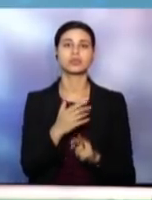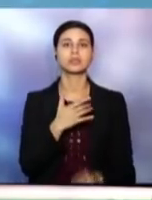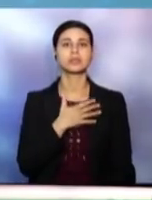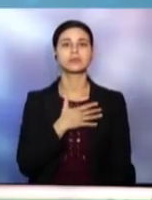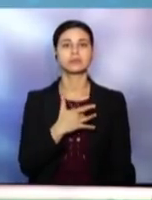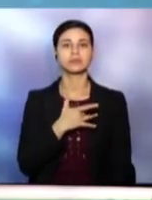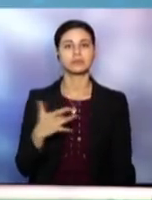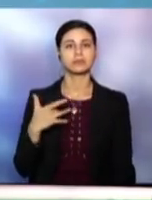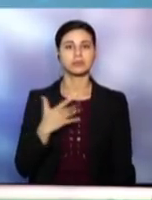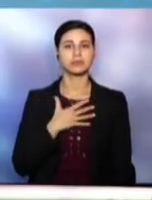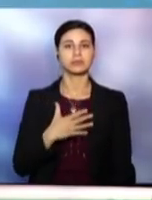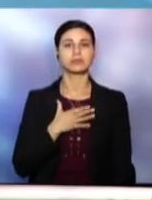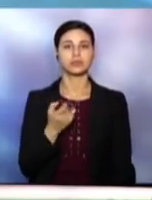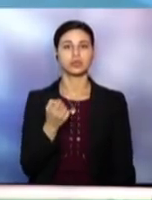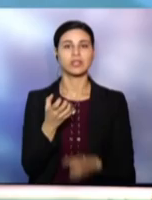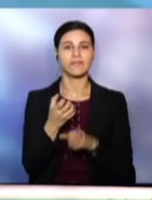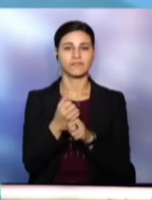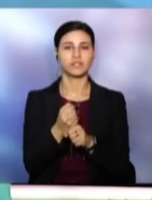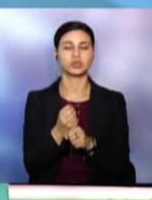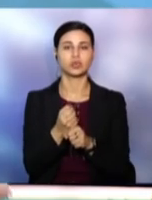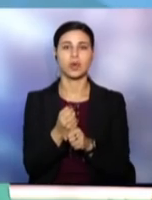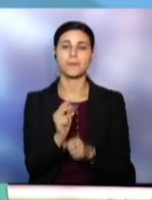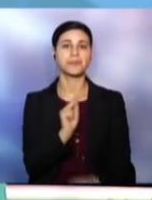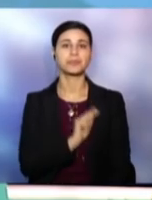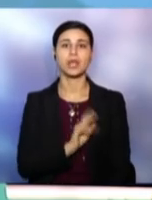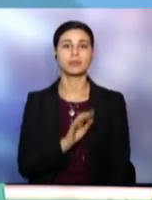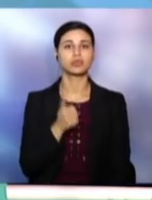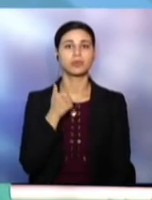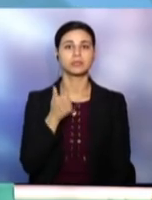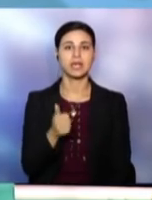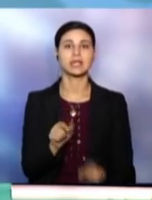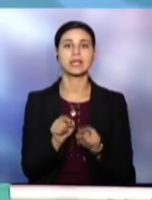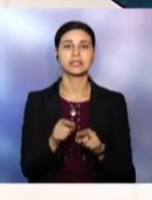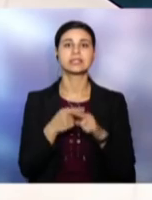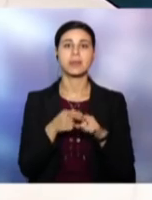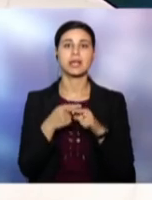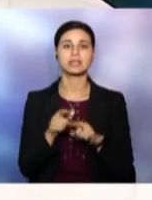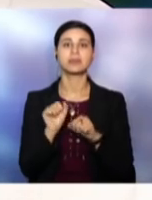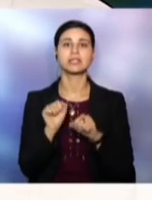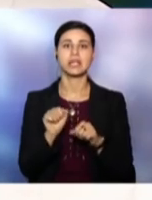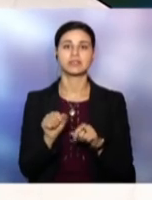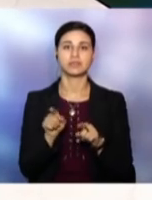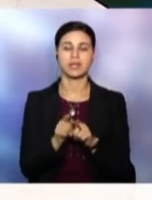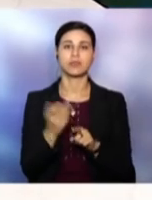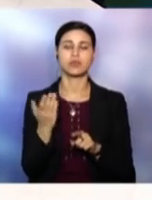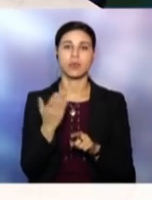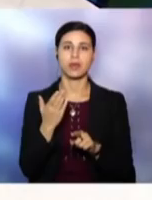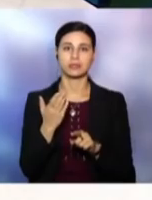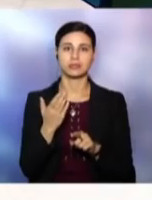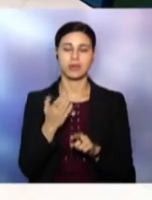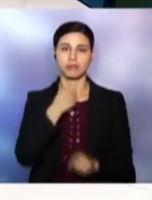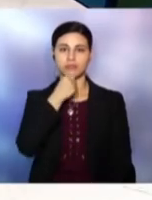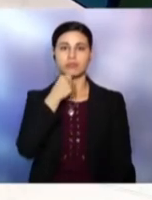სასუნთქიგზების დიამეტრიც უფრო ვიწროა, არ მუშაობს კარგად ის მექანიზმები დაცვის სასუნთქიგზაში, რომელიც მოზრდილთან